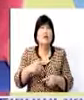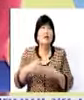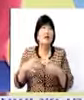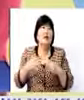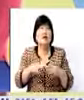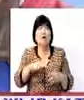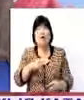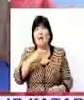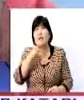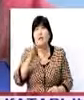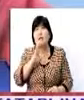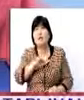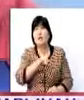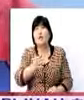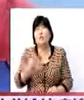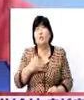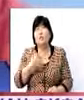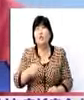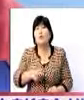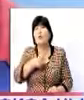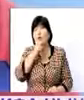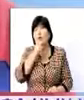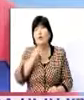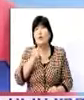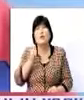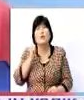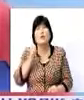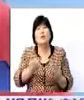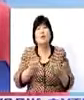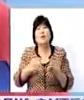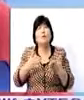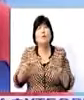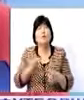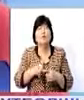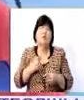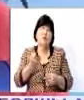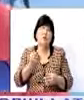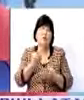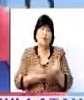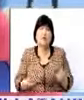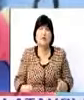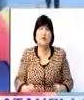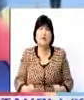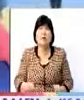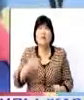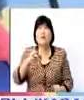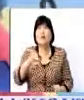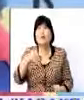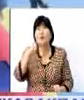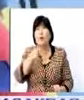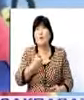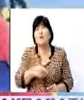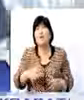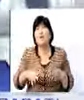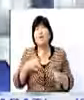ол россияның қызы, ол мен үлкен 70 килограмм. Сонымен ұтылып қалдым завод. 2015 жылы да финалда дәл сол